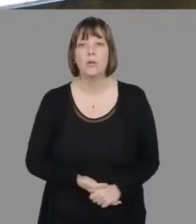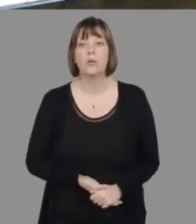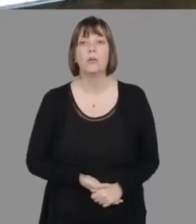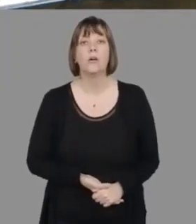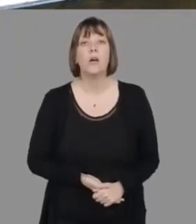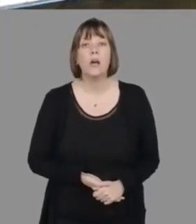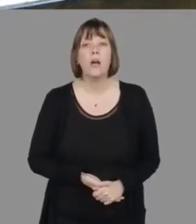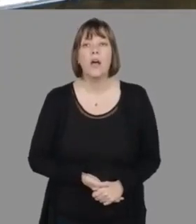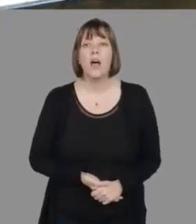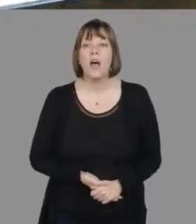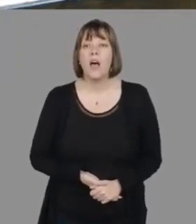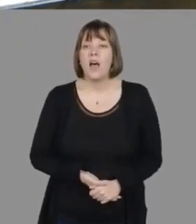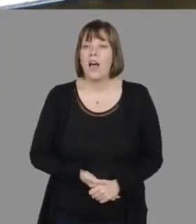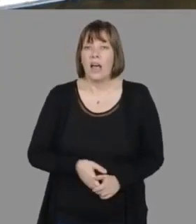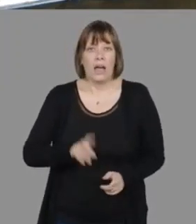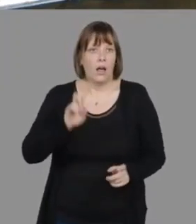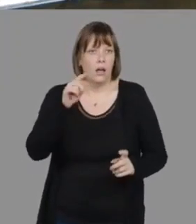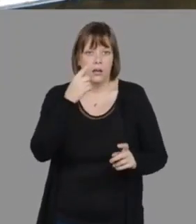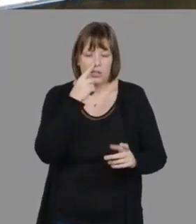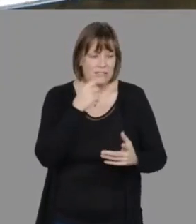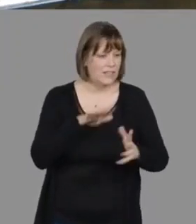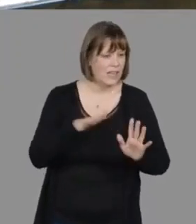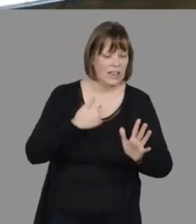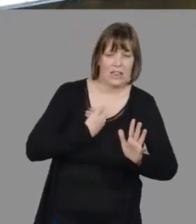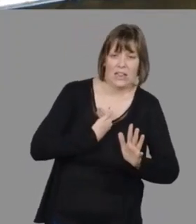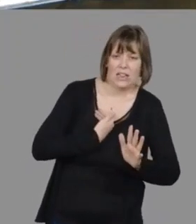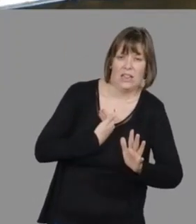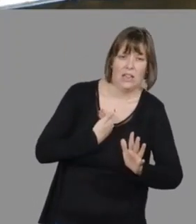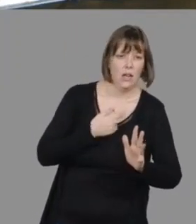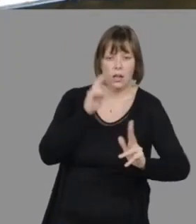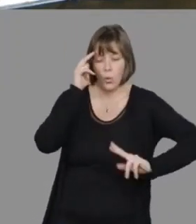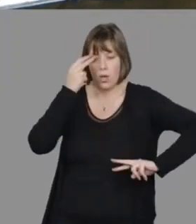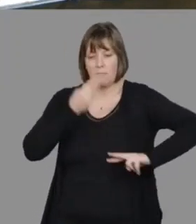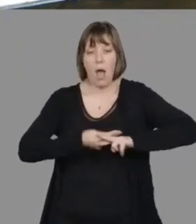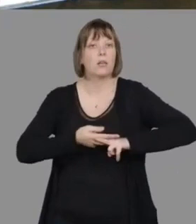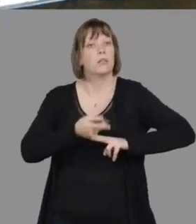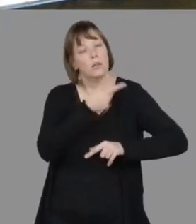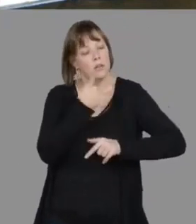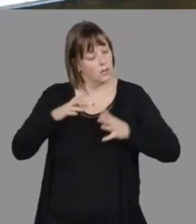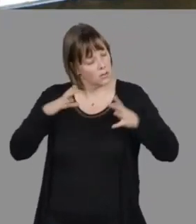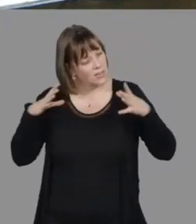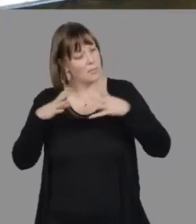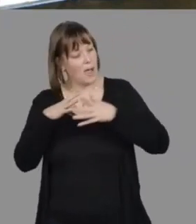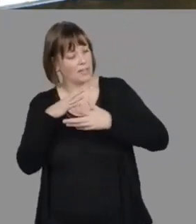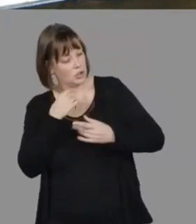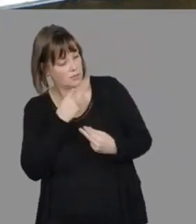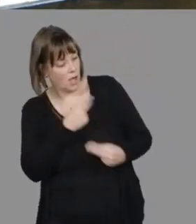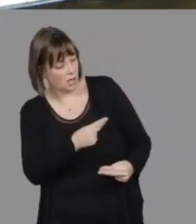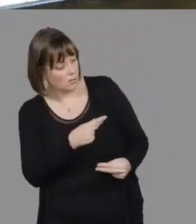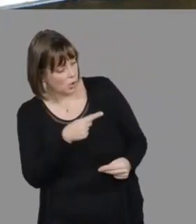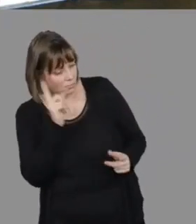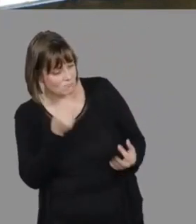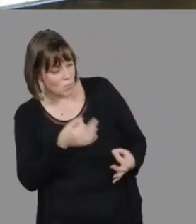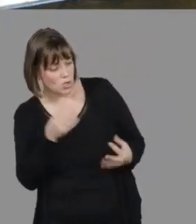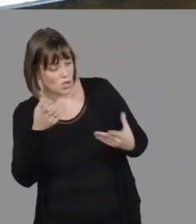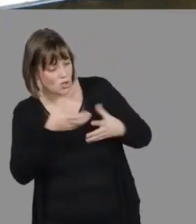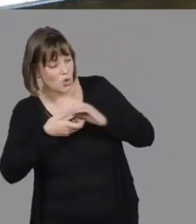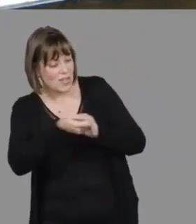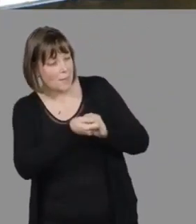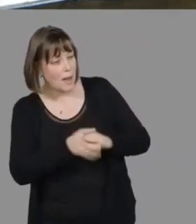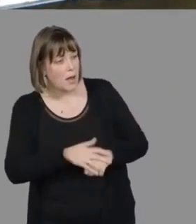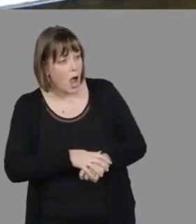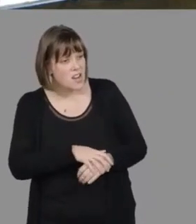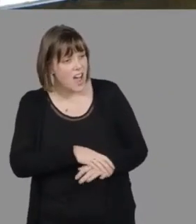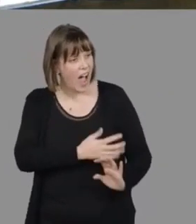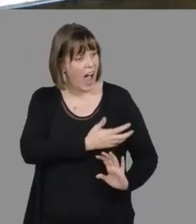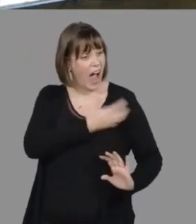Auf Ohnmacht und Verunsicherung antworten wir mit Gemeinschaft und Zusammenhalt. Auf Hass und